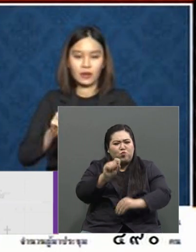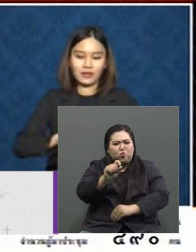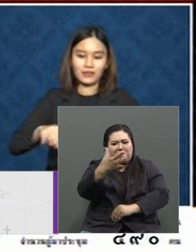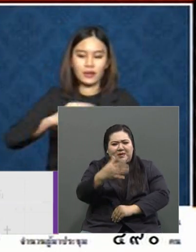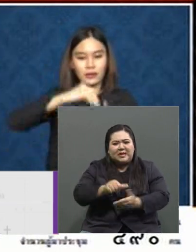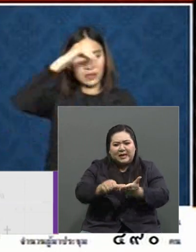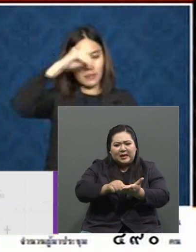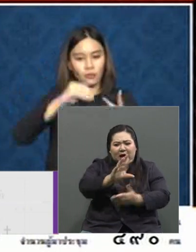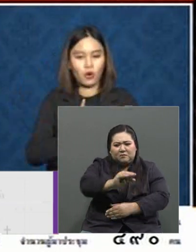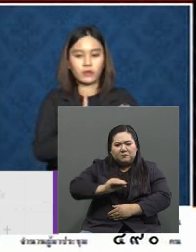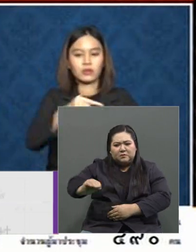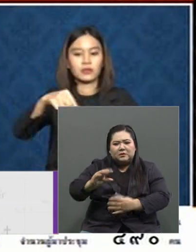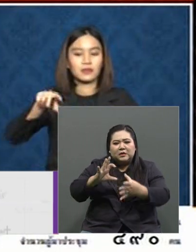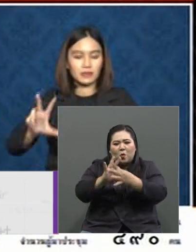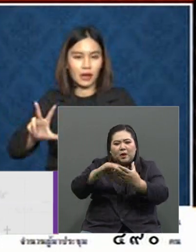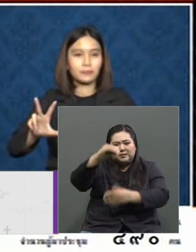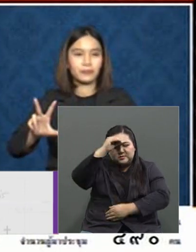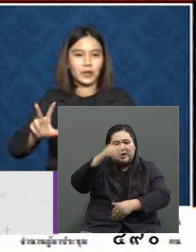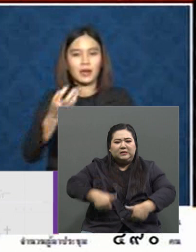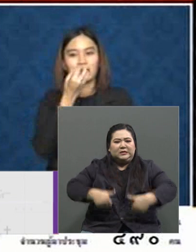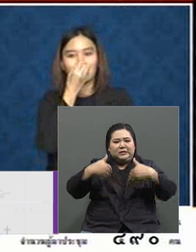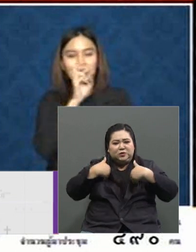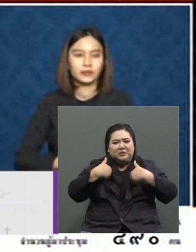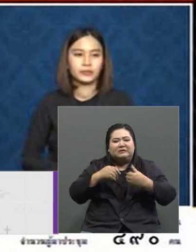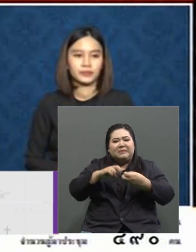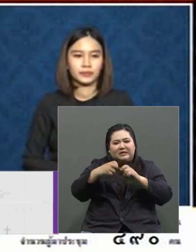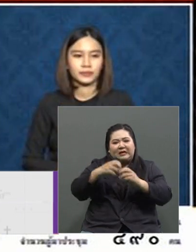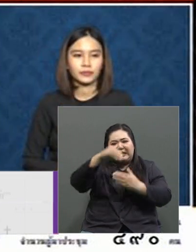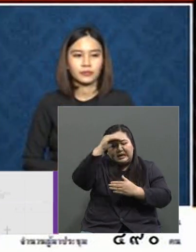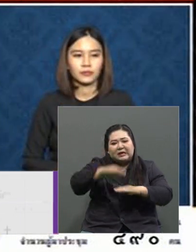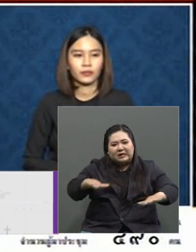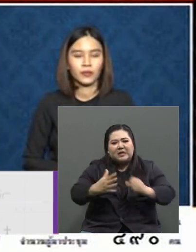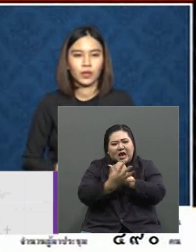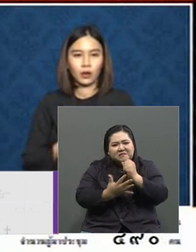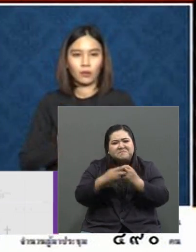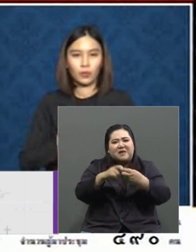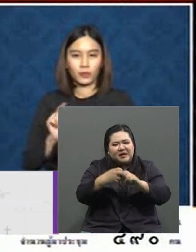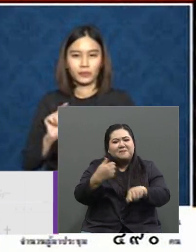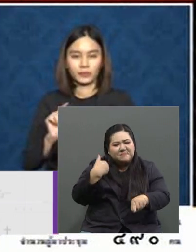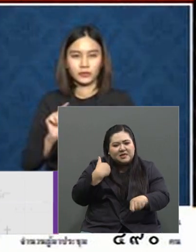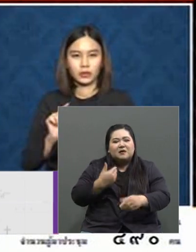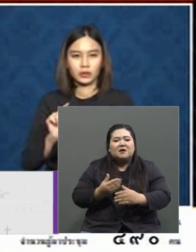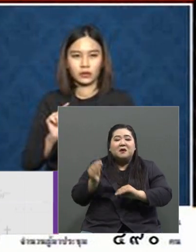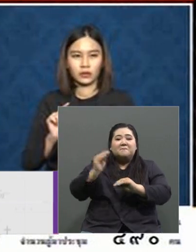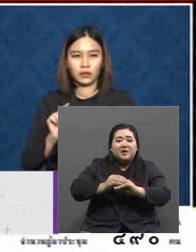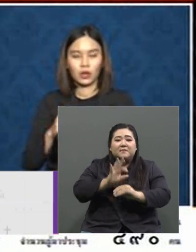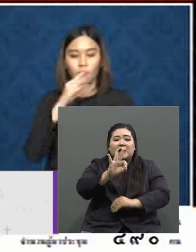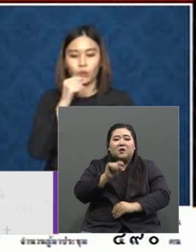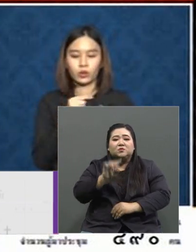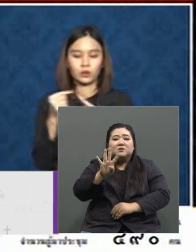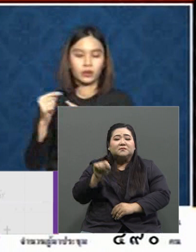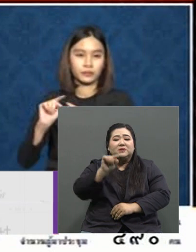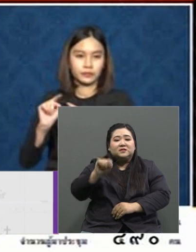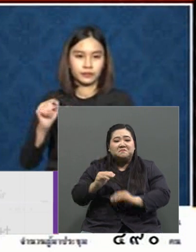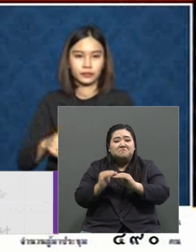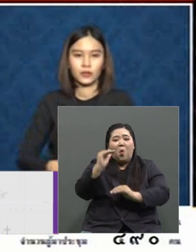ไขวิกฤตด้านการศึกษาและคุณภาพชีวิตที่อ่อนแอจากยาเสพติดแม้จะได้รับงบเพิ่มร้อยละ 9จากปีที่ผ่านมาแต่ยังแก้ไข